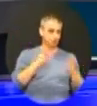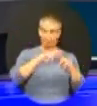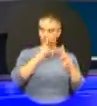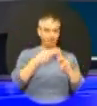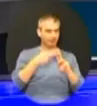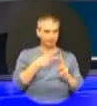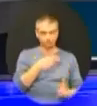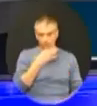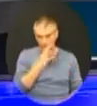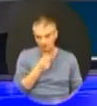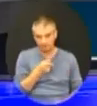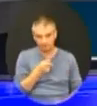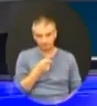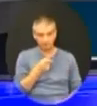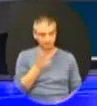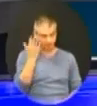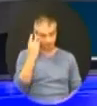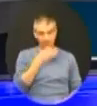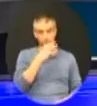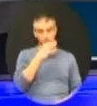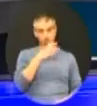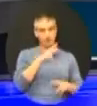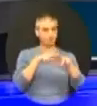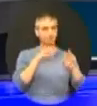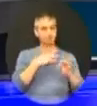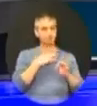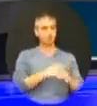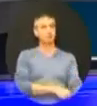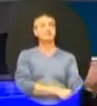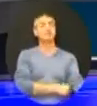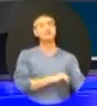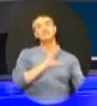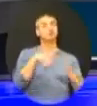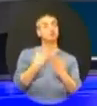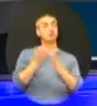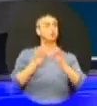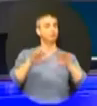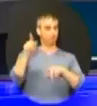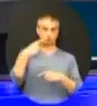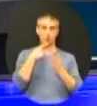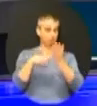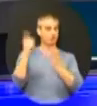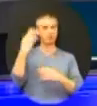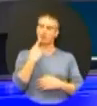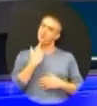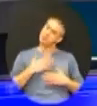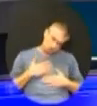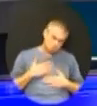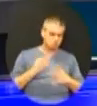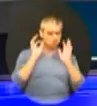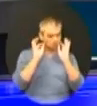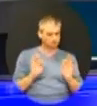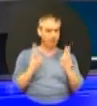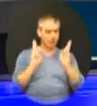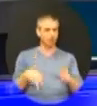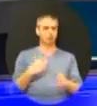עולמים האם העובדה האם האם היה משפר משתפר מצבנו עם היועץ המשפטי לממשלה לצורך העניין היה אומר שזה תקין